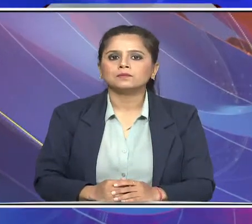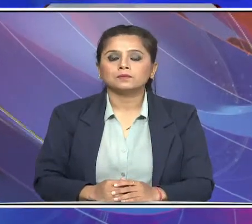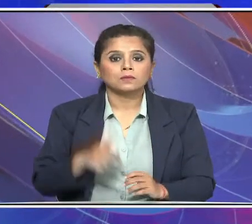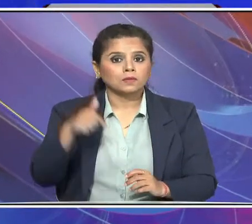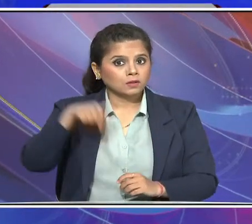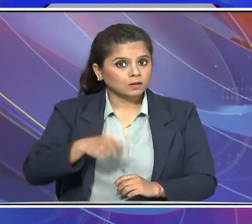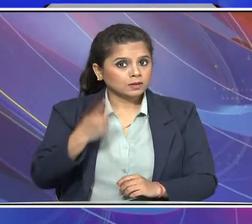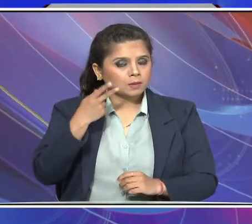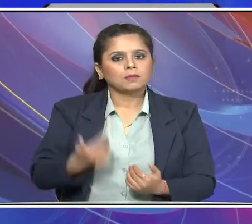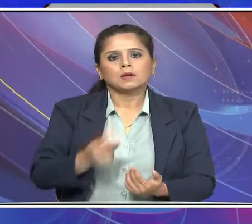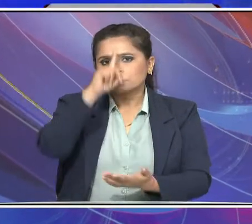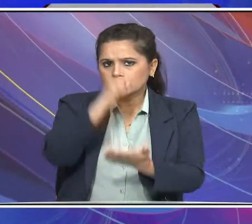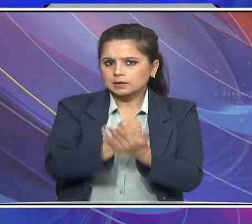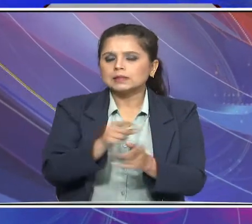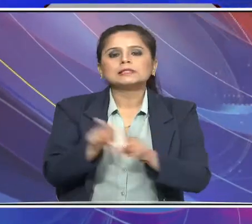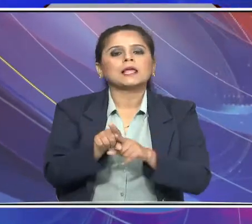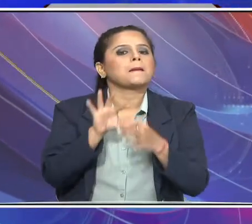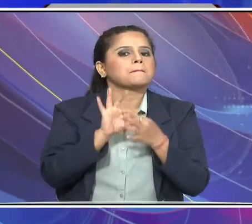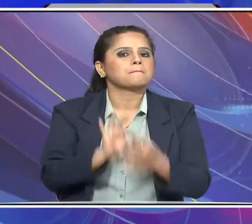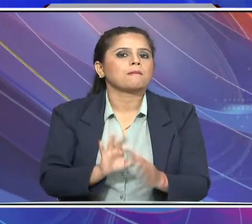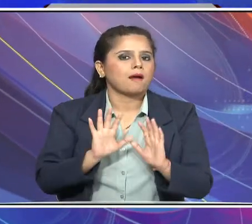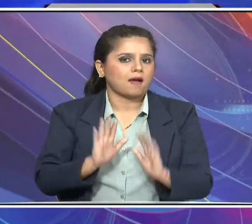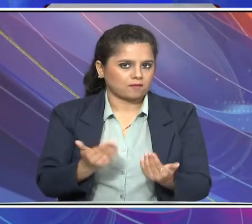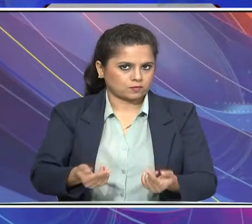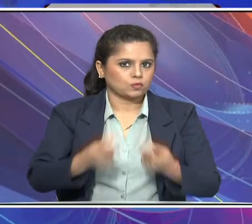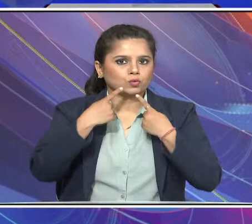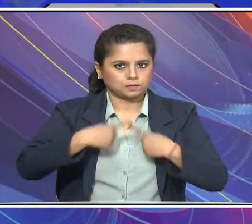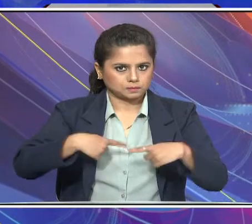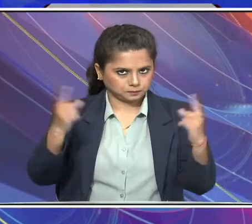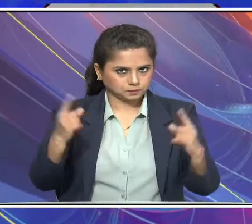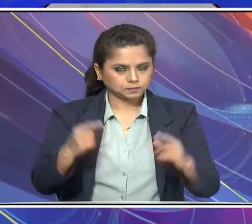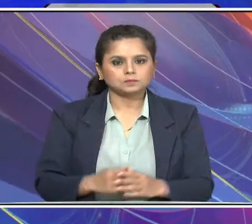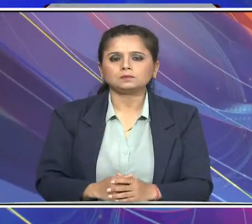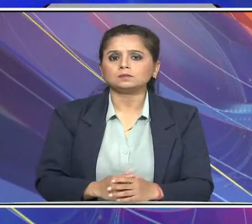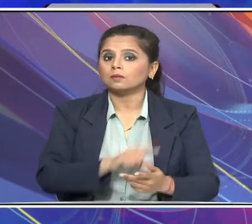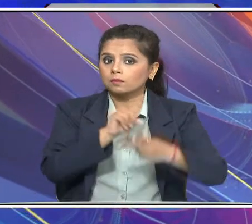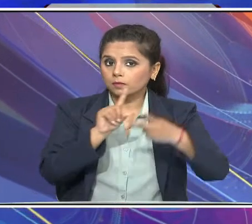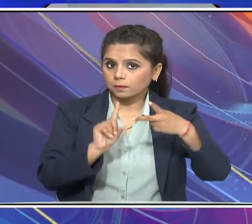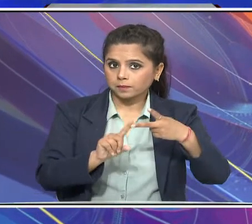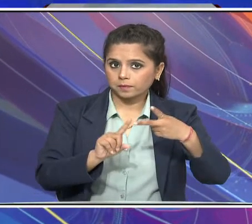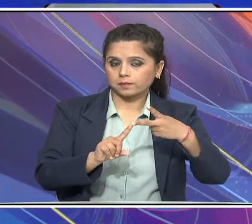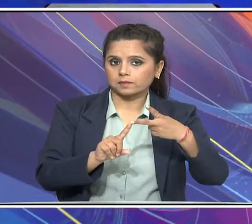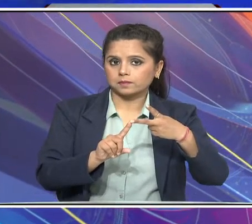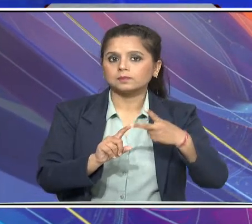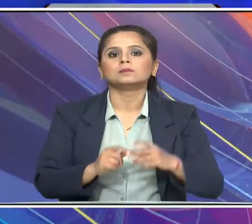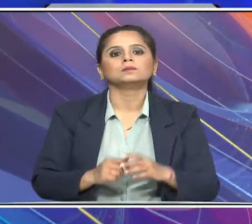आज का एक निर्णय उसे दिशा में भी है और दूसरा